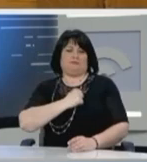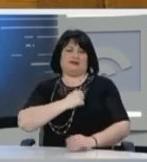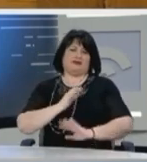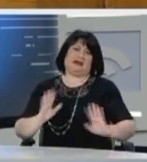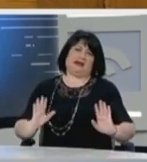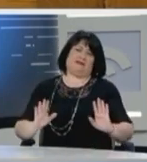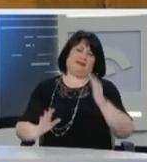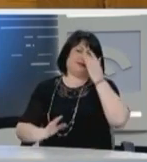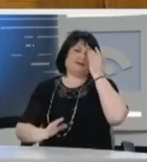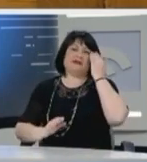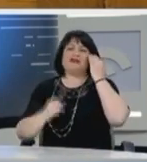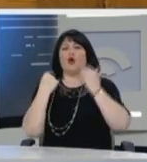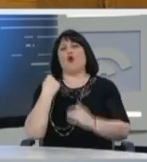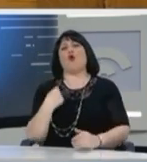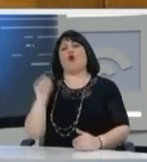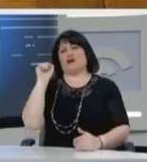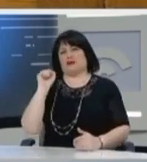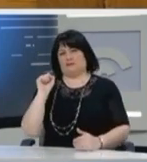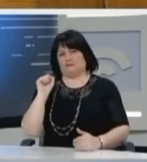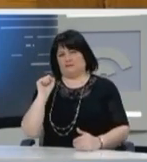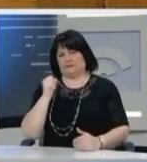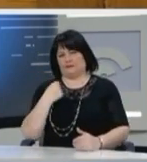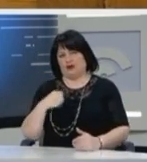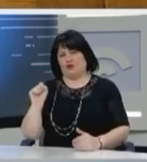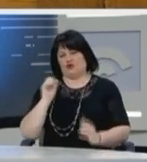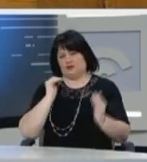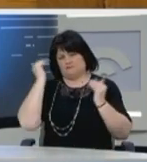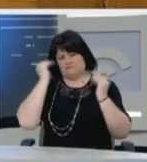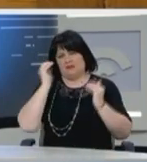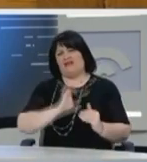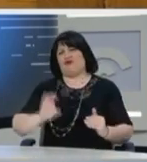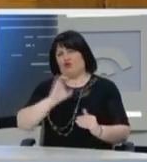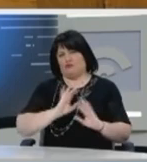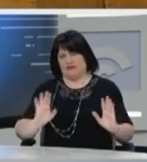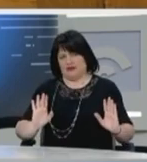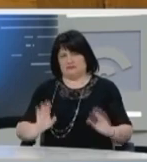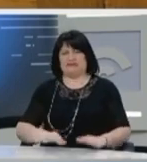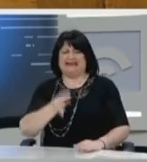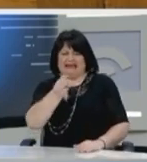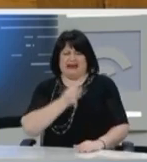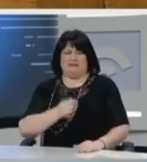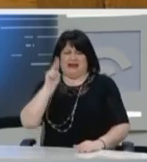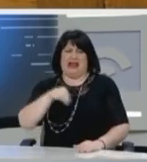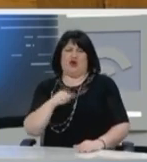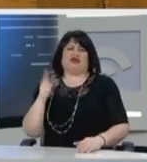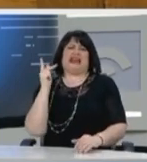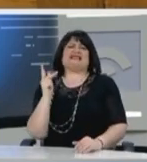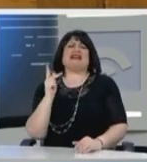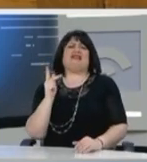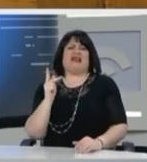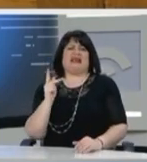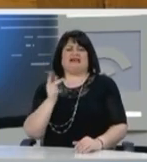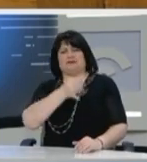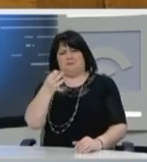Η άρνηση της Ευρώπης έγινε ιδεολογία κατά τον Καρατζαφέρη. Δεν έχει τι να δηλώσει, γιατί όσα έχει δηλώσει τα